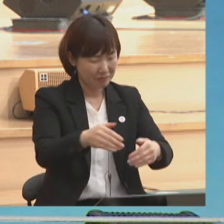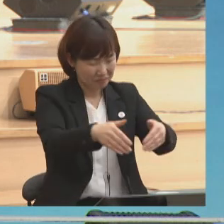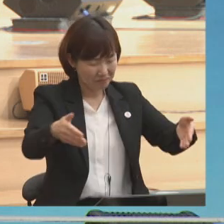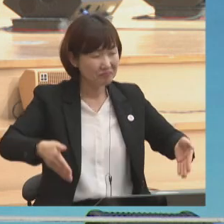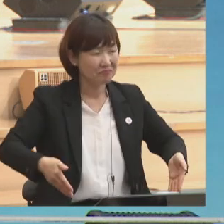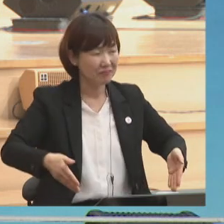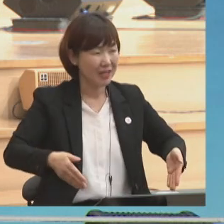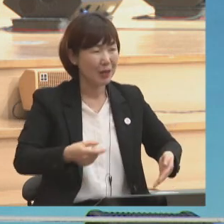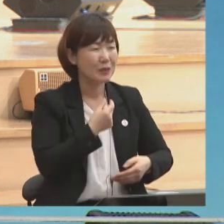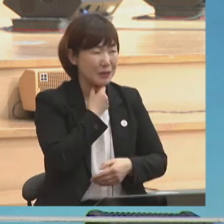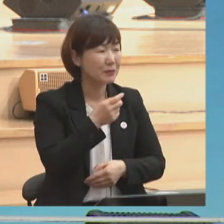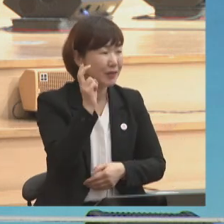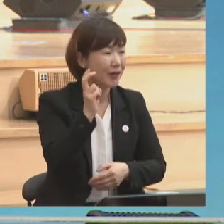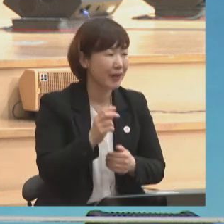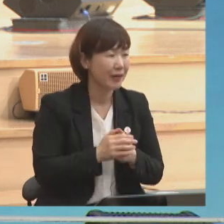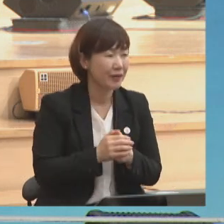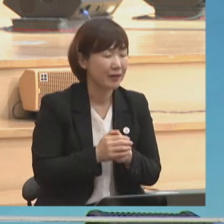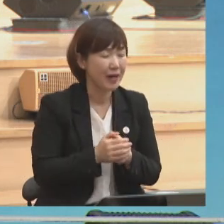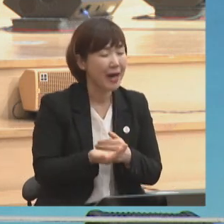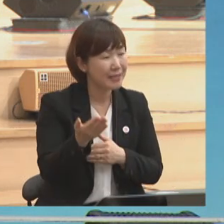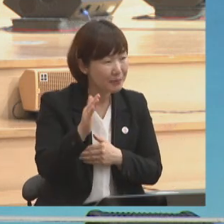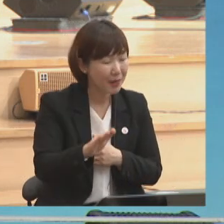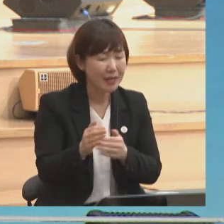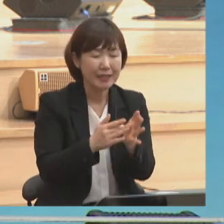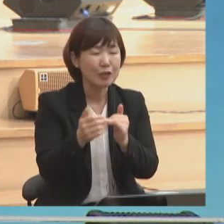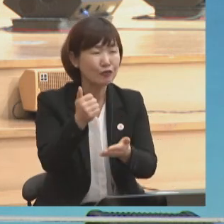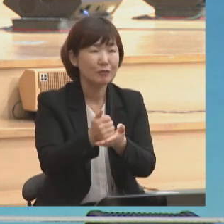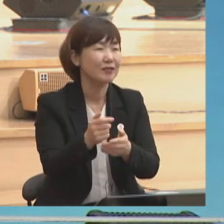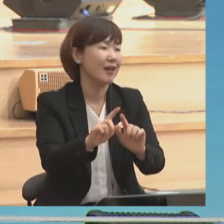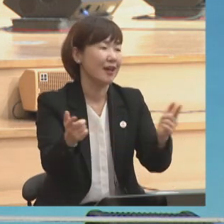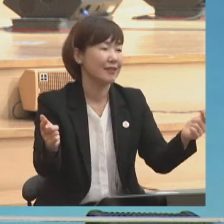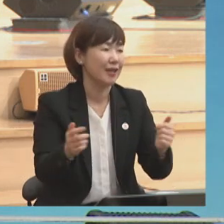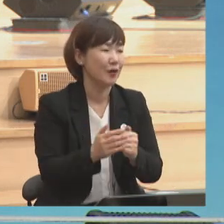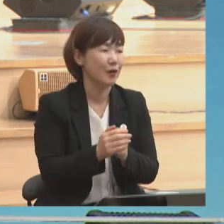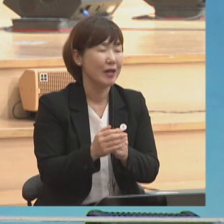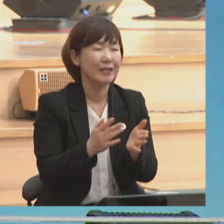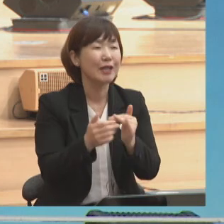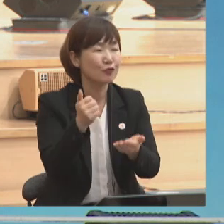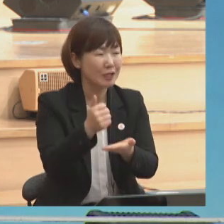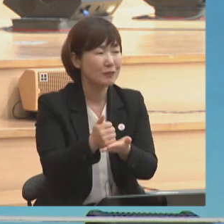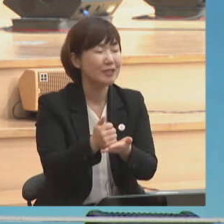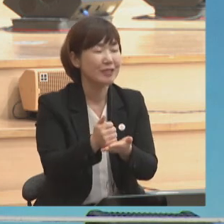굉장히 에너지가 많이 들 거예요. 근데 주님은 우리에게 그거 하래요.